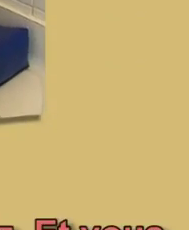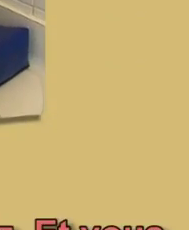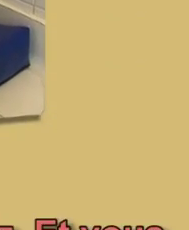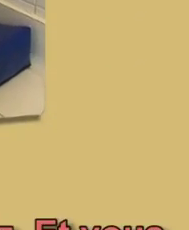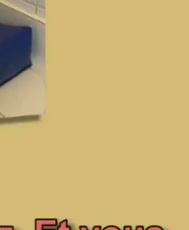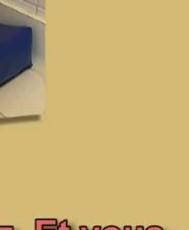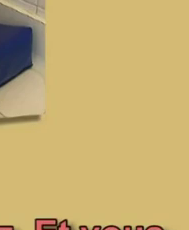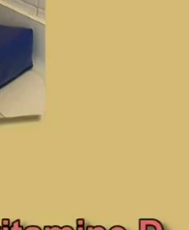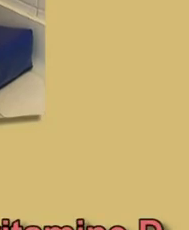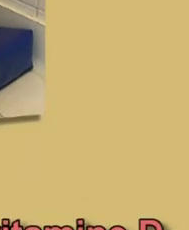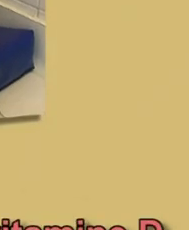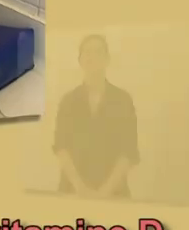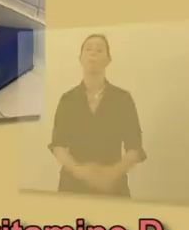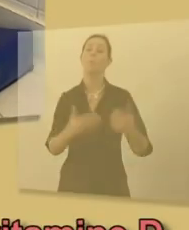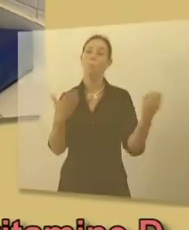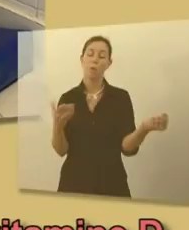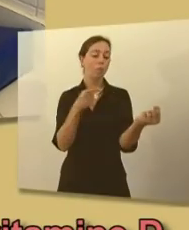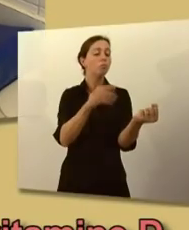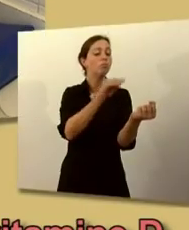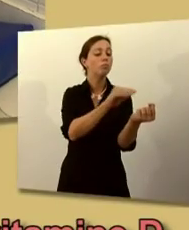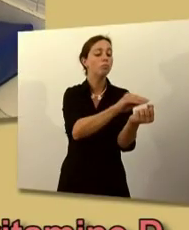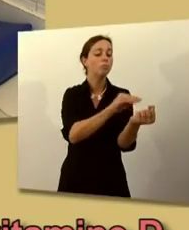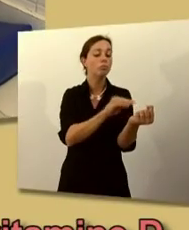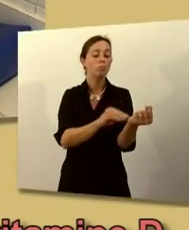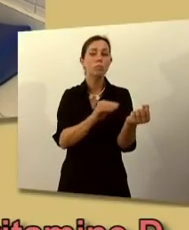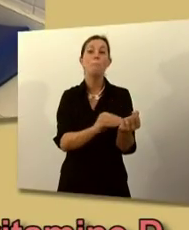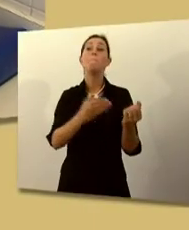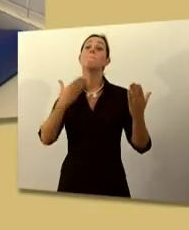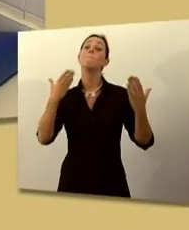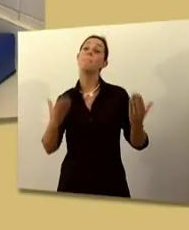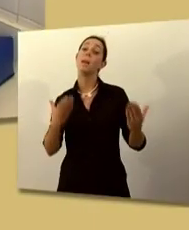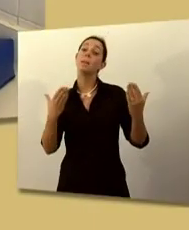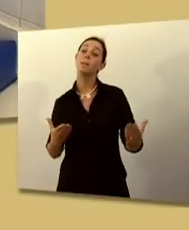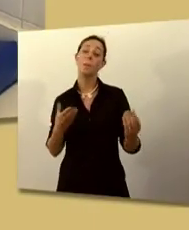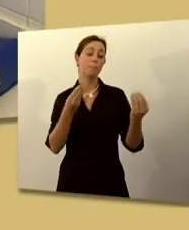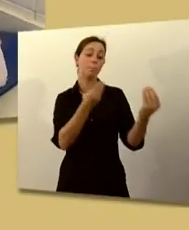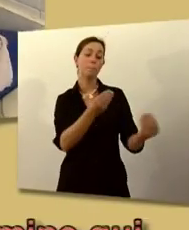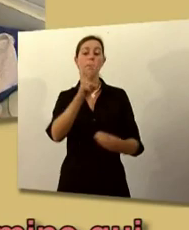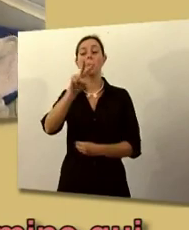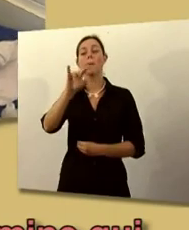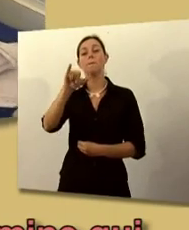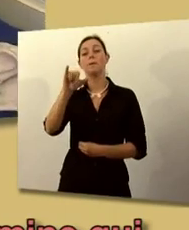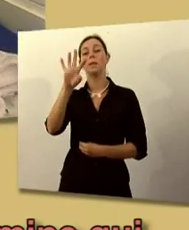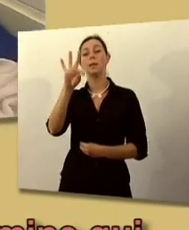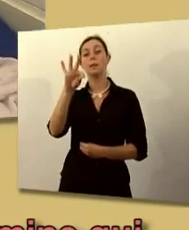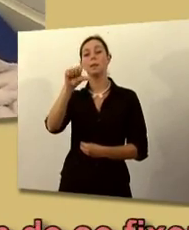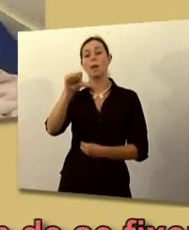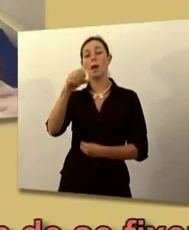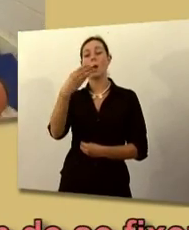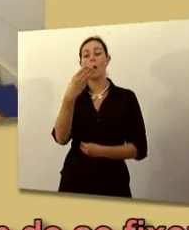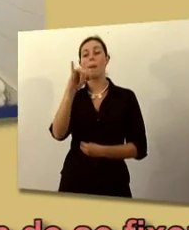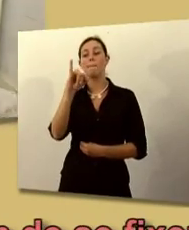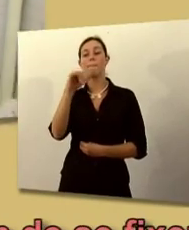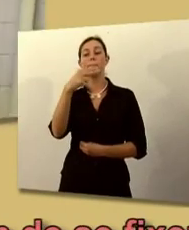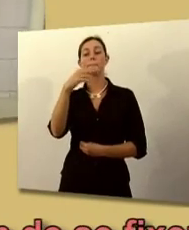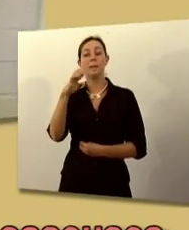Voilà, vous tamponnez sur tout le visage. Et vous allez donner la vitamine D. C'est une vitamine qui permet au calcium